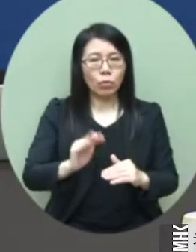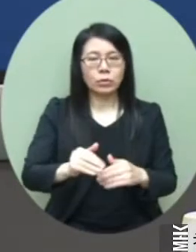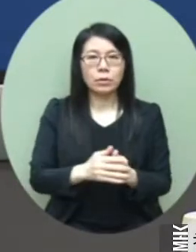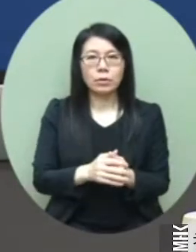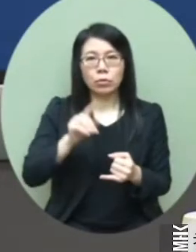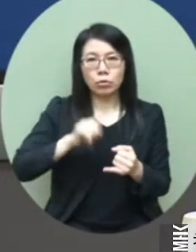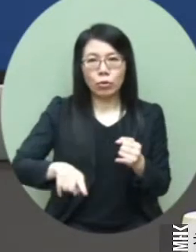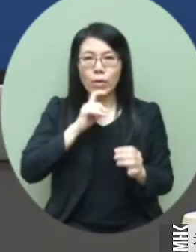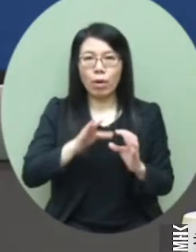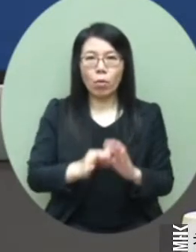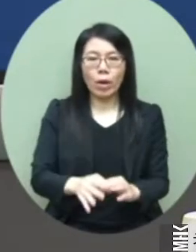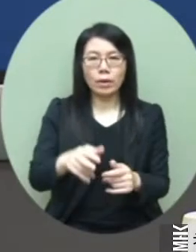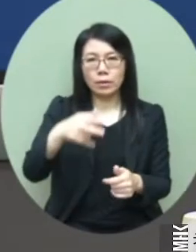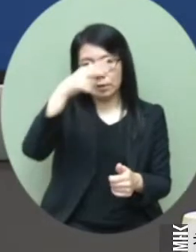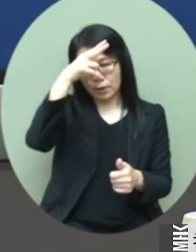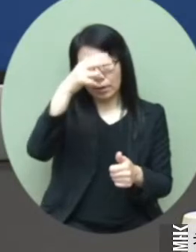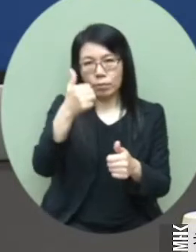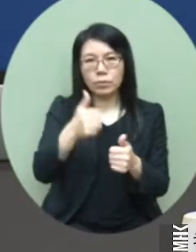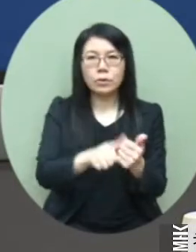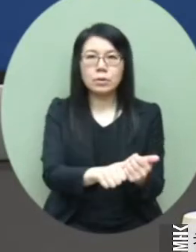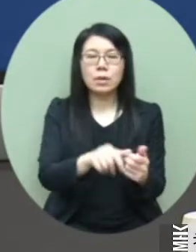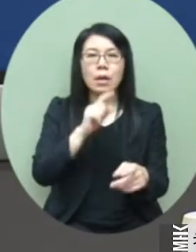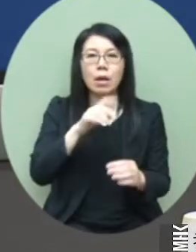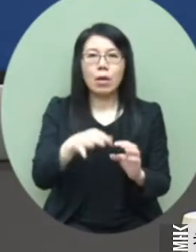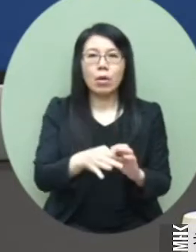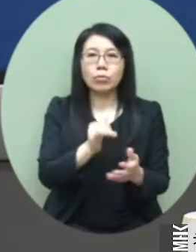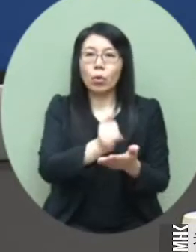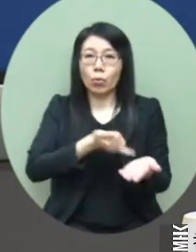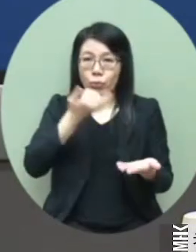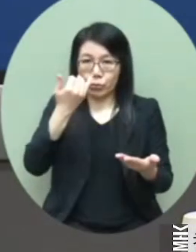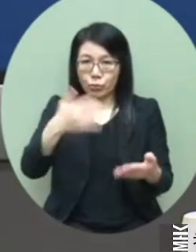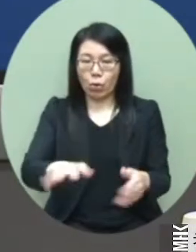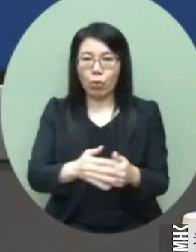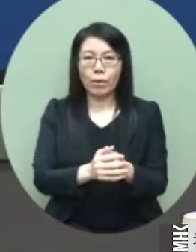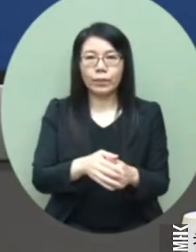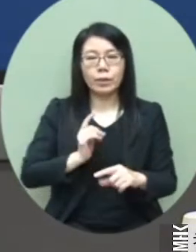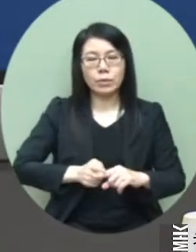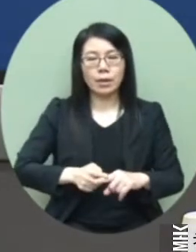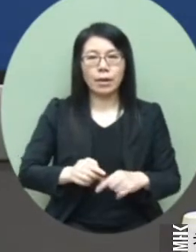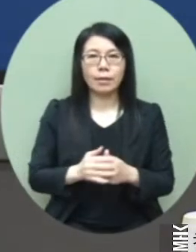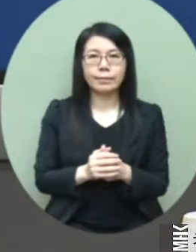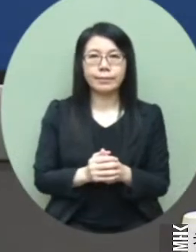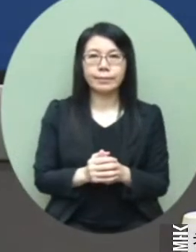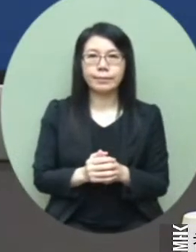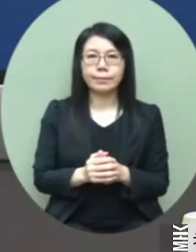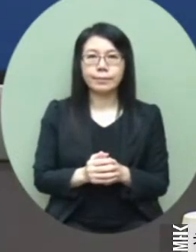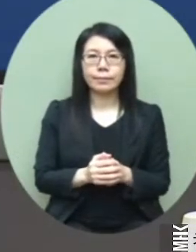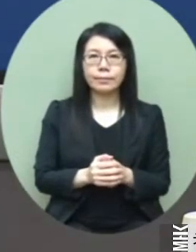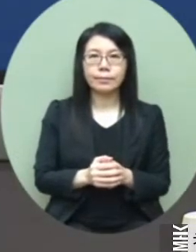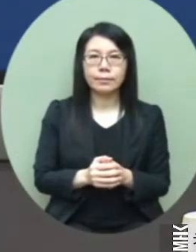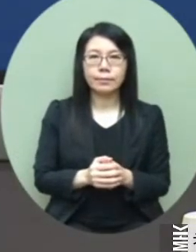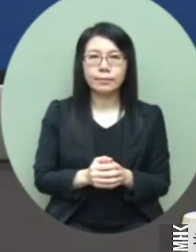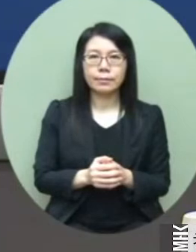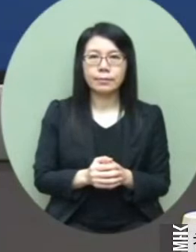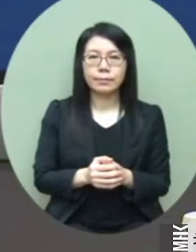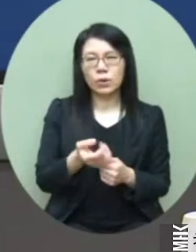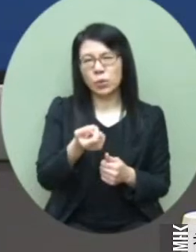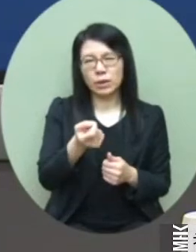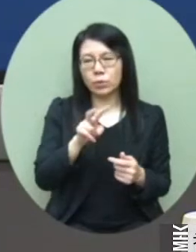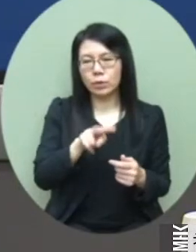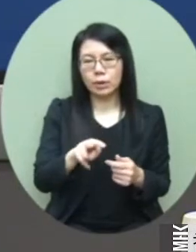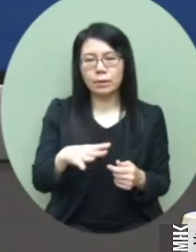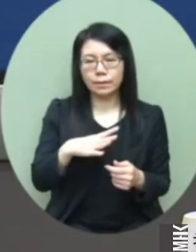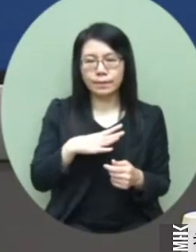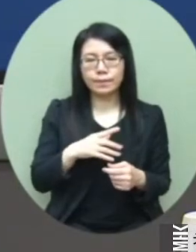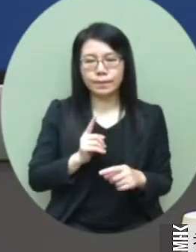最後係關於政務司司長出缺，咁無可否認係一個好少見嘅情況